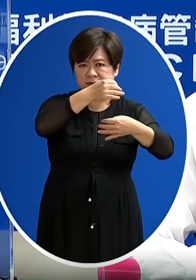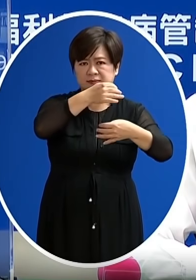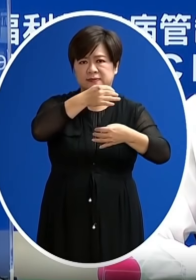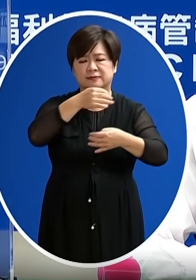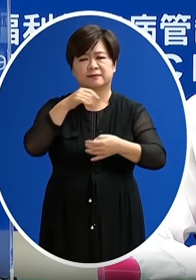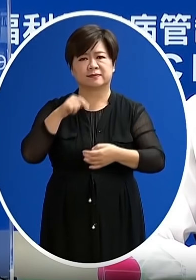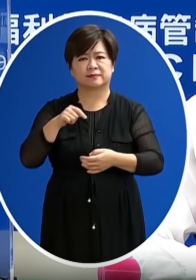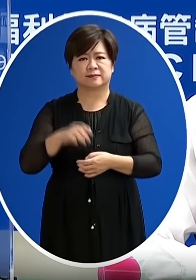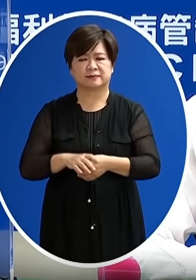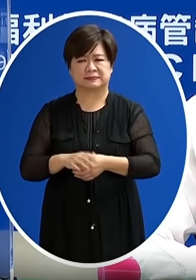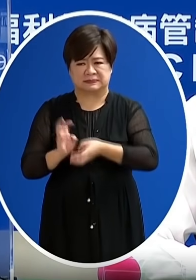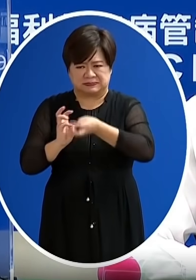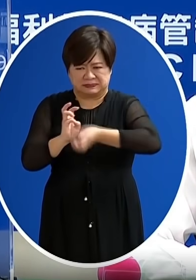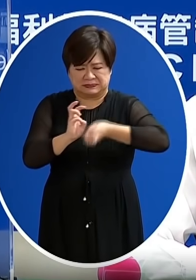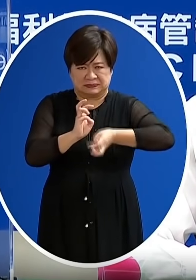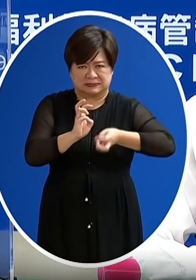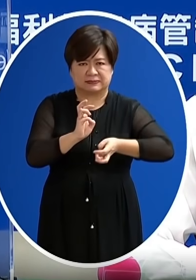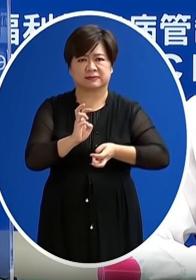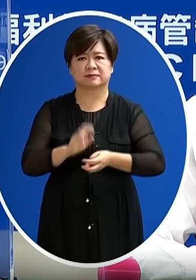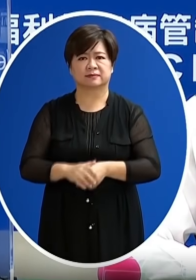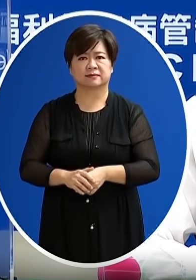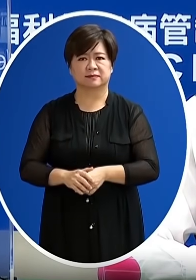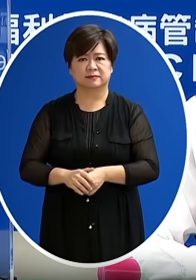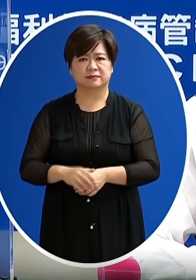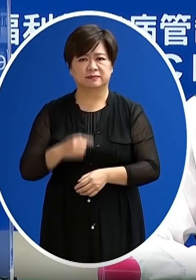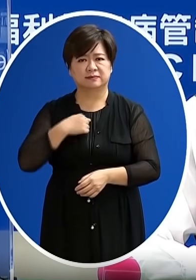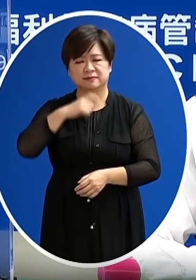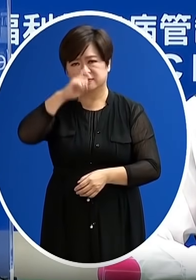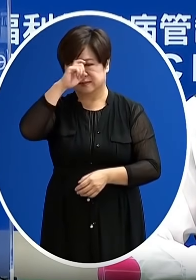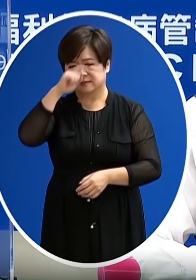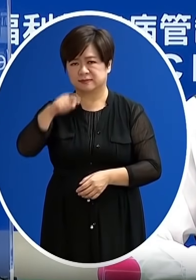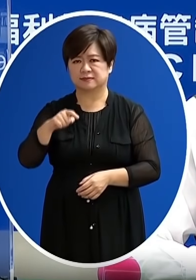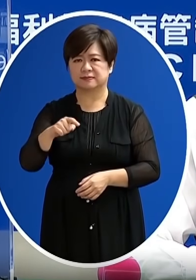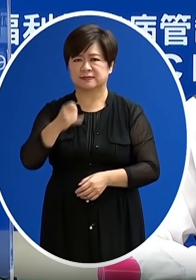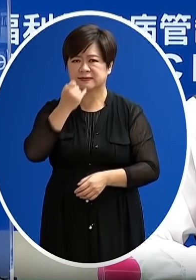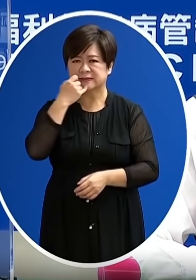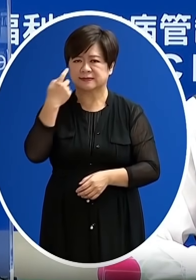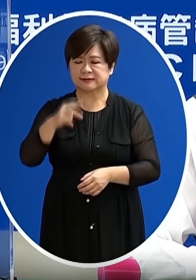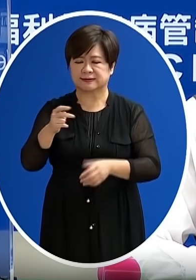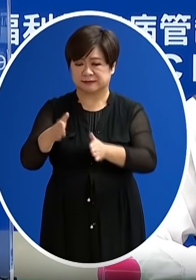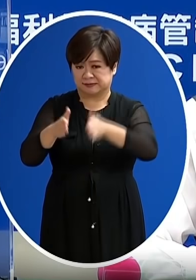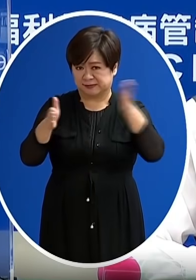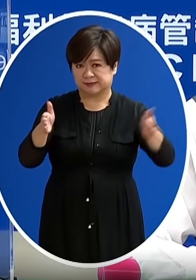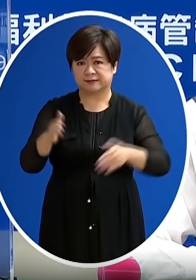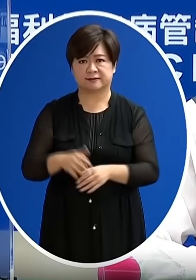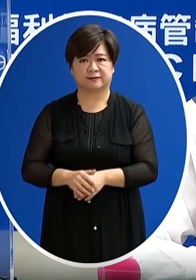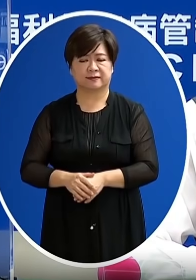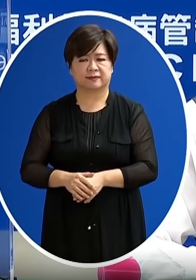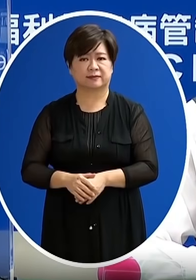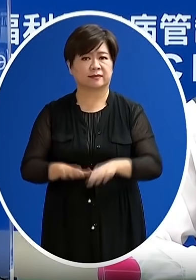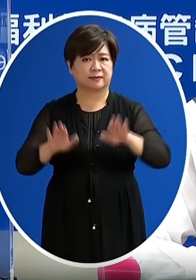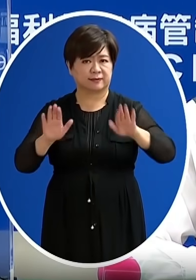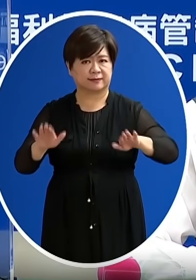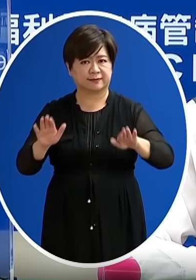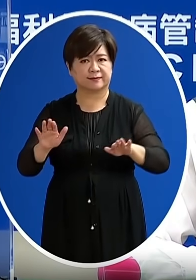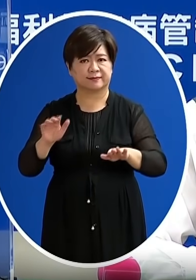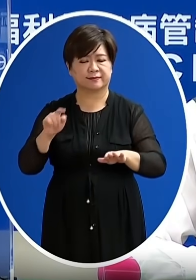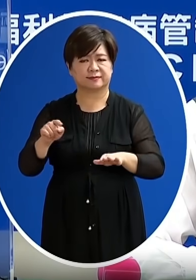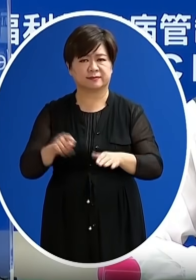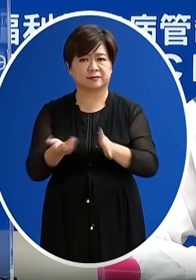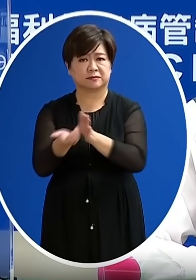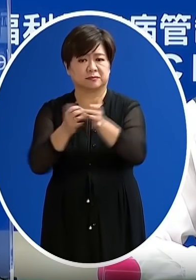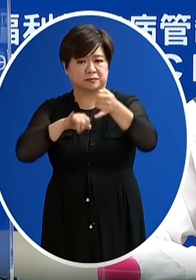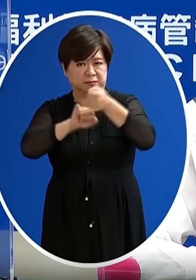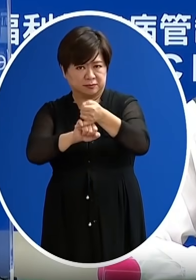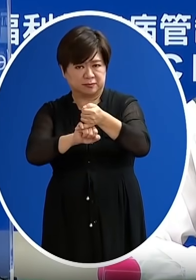非常的就是精密，一岁一岁的开，我们都希望能够开的大一点。那现在对我们而言，我们现在在用这个预约的